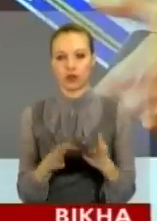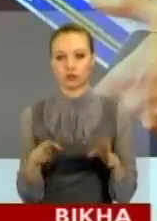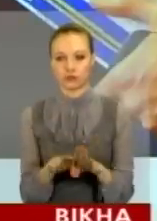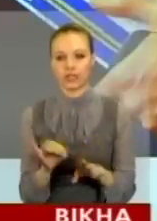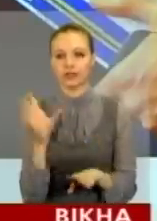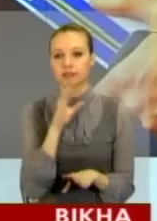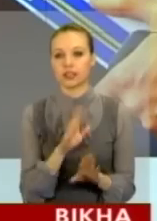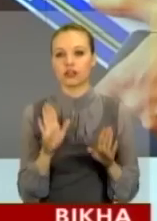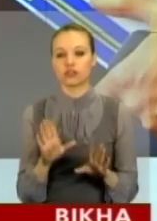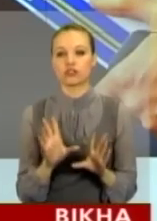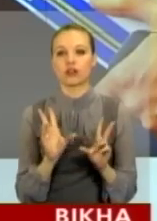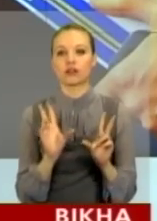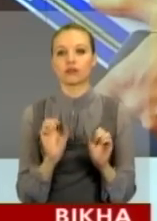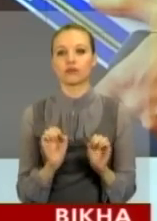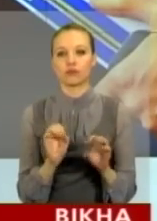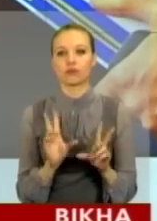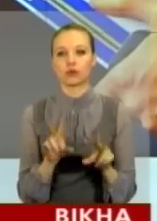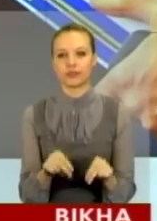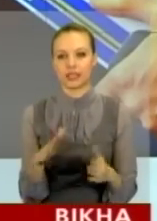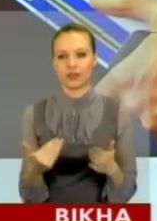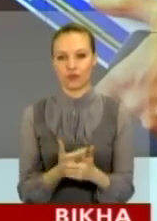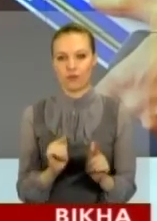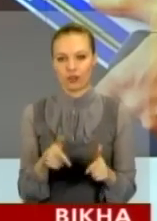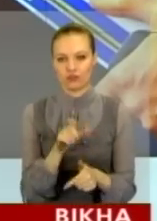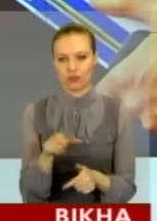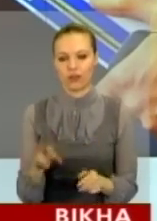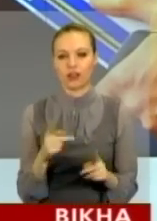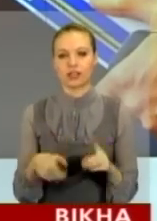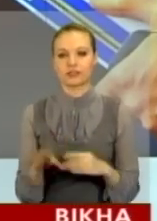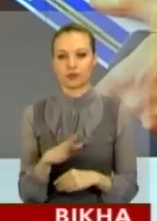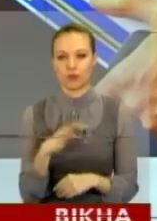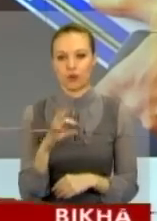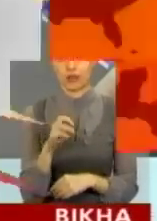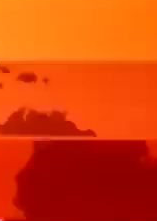закрили, і встигли тільки посвятити депутати новачків. Як усе було, Ольга Симак.